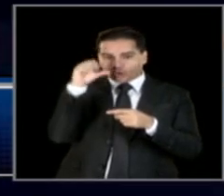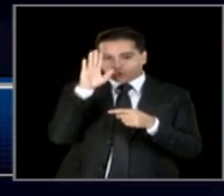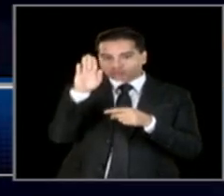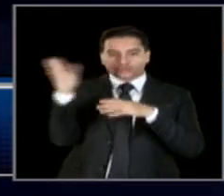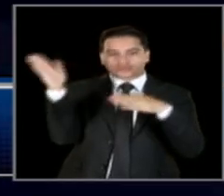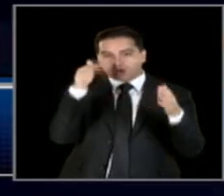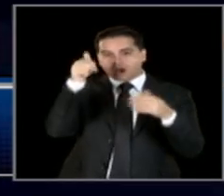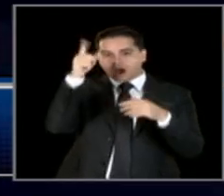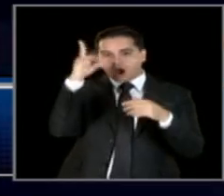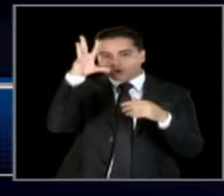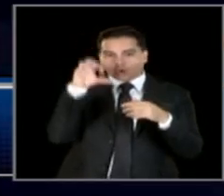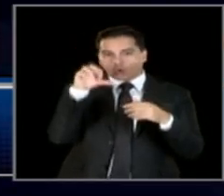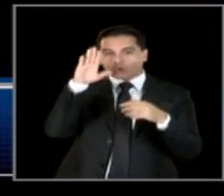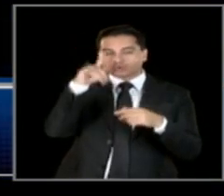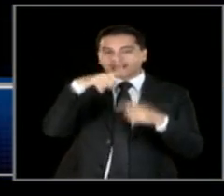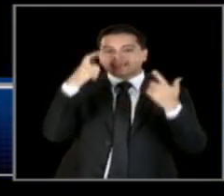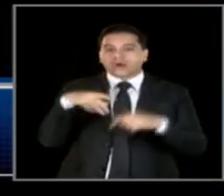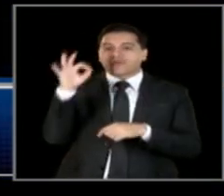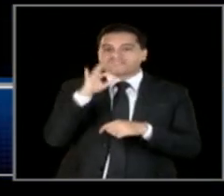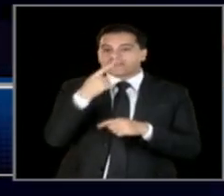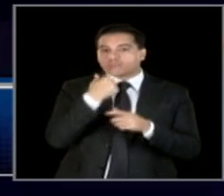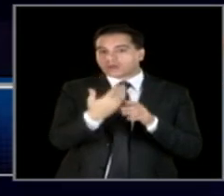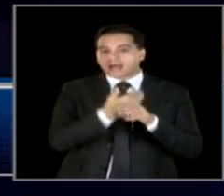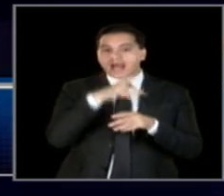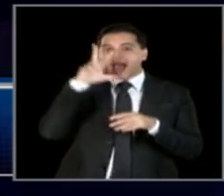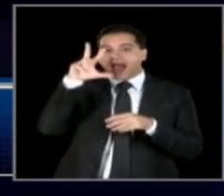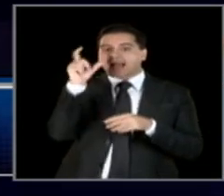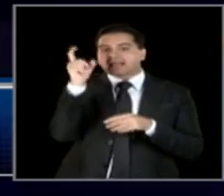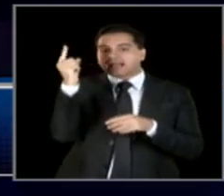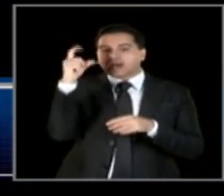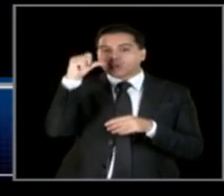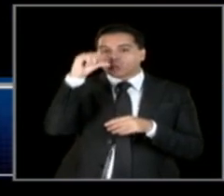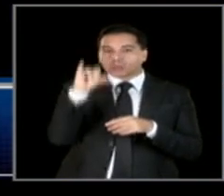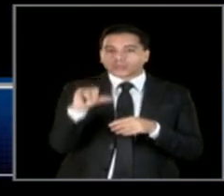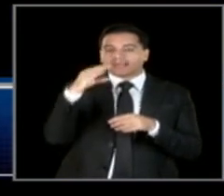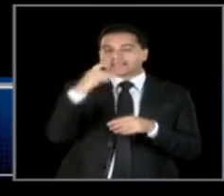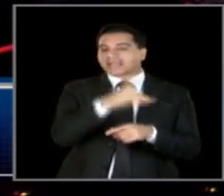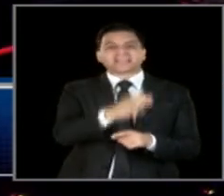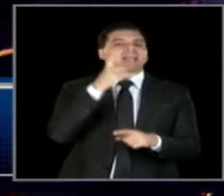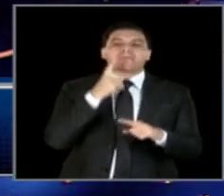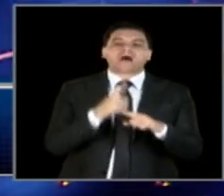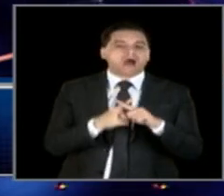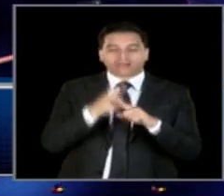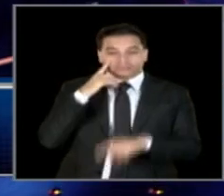النرويج. النرويج. النرويج. إجابة خاطئة.